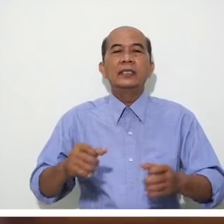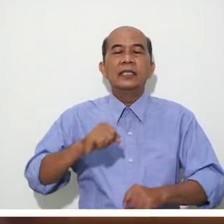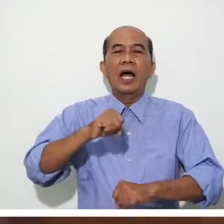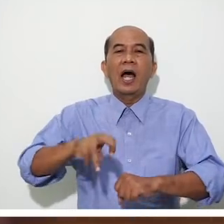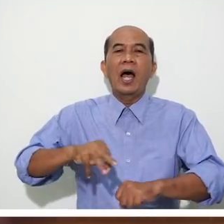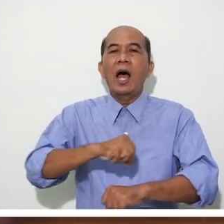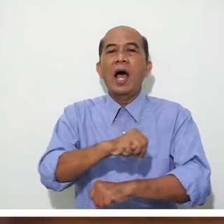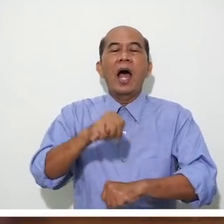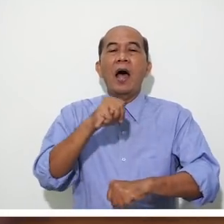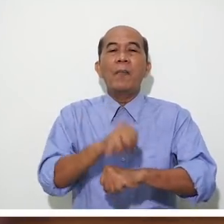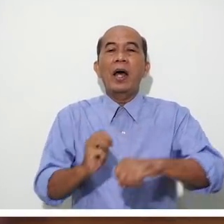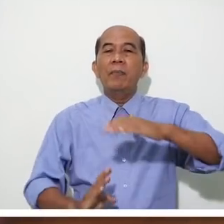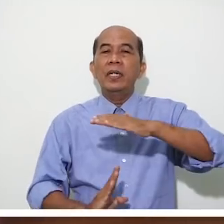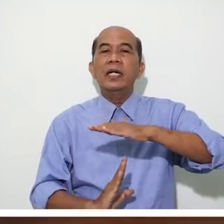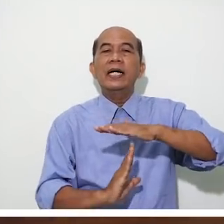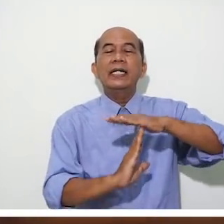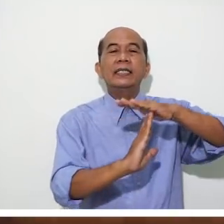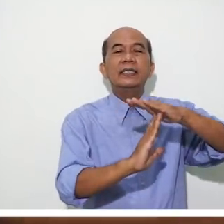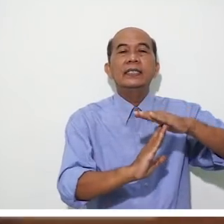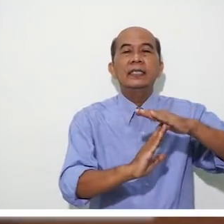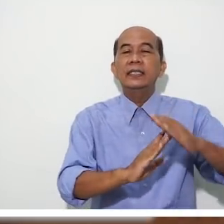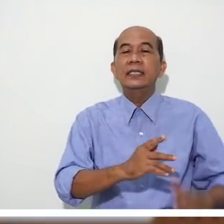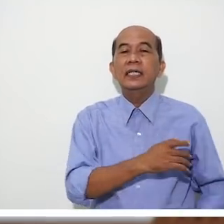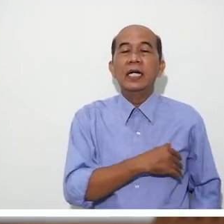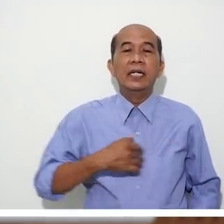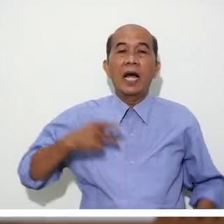Apabila zaman berhenti,